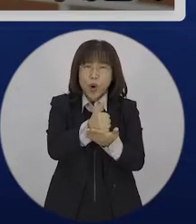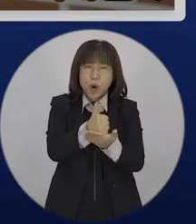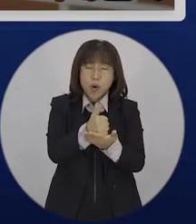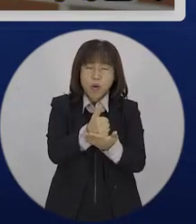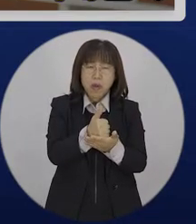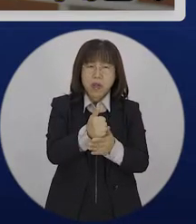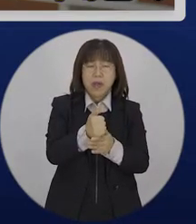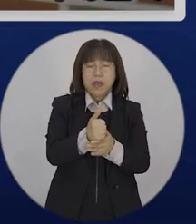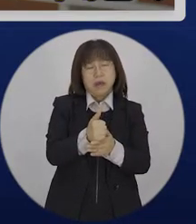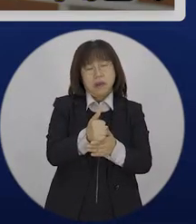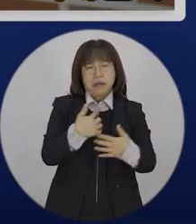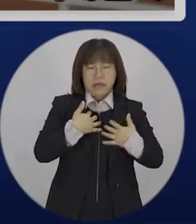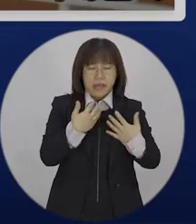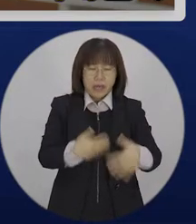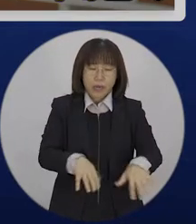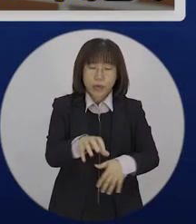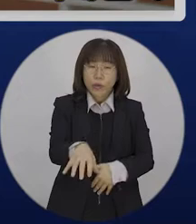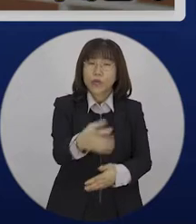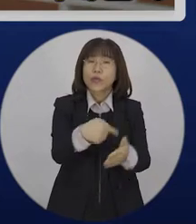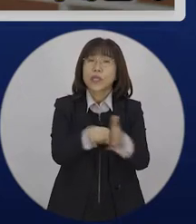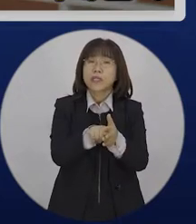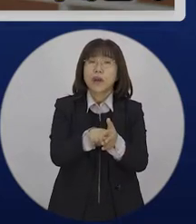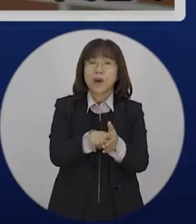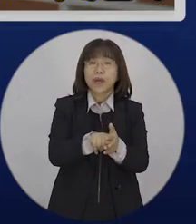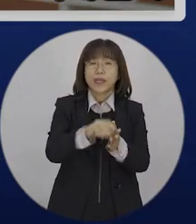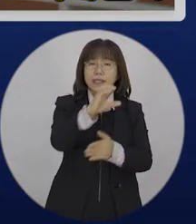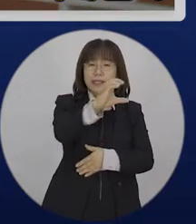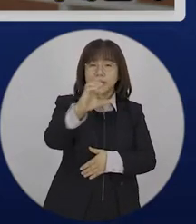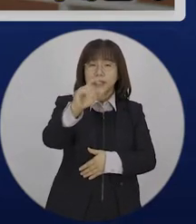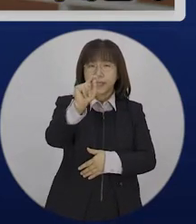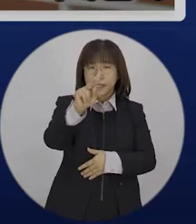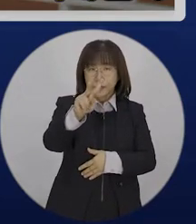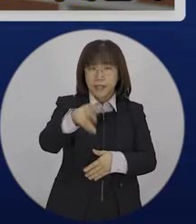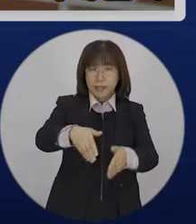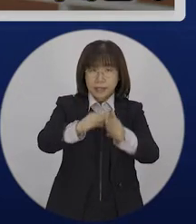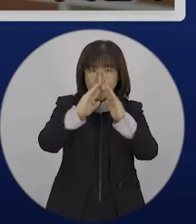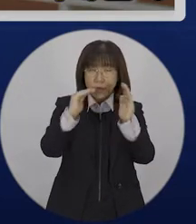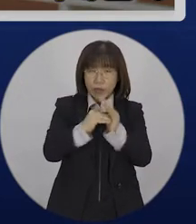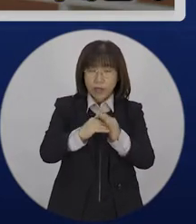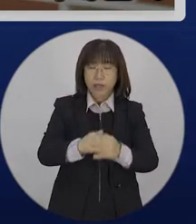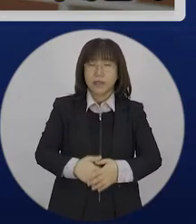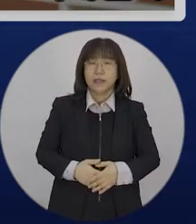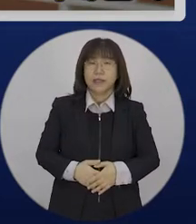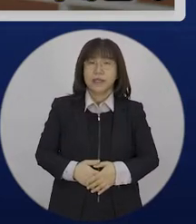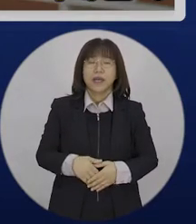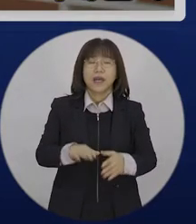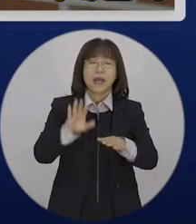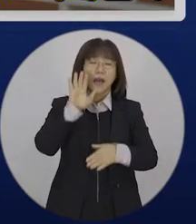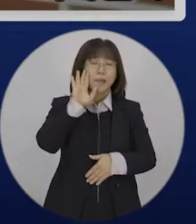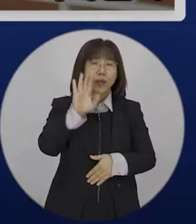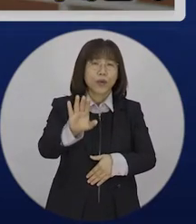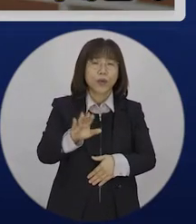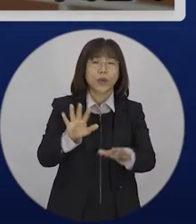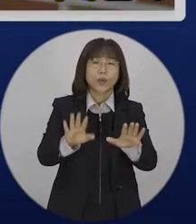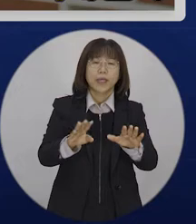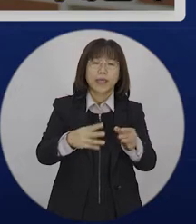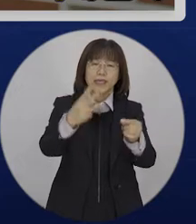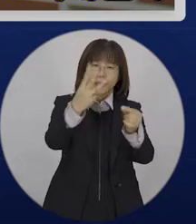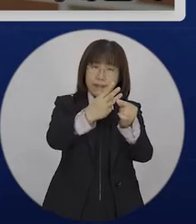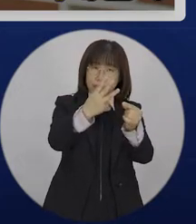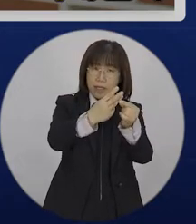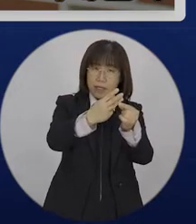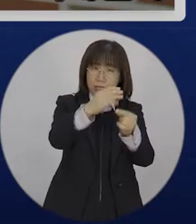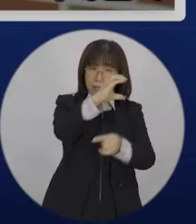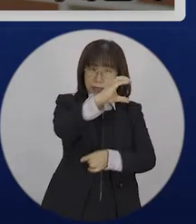대상으로 방범용 cctv 를 지속적으로 설치 해 왔는데요 구가 연말까지 2021년 3차